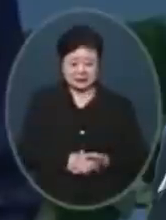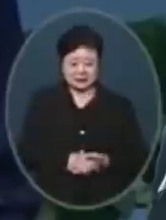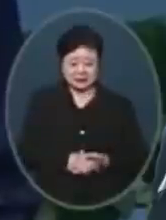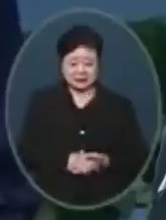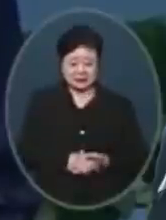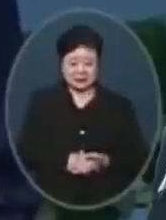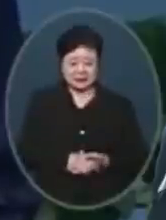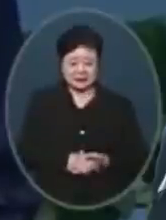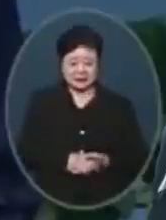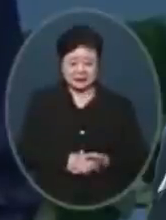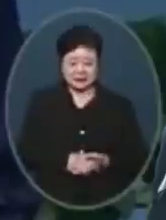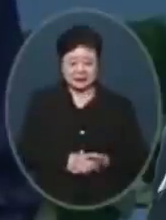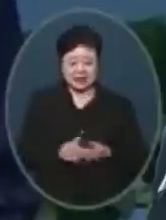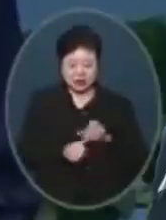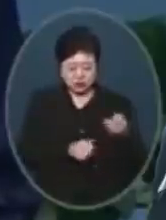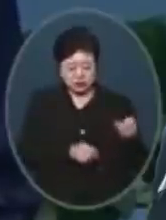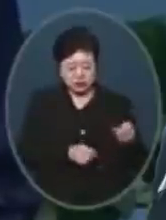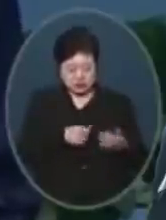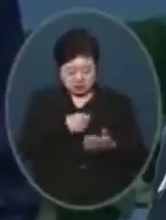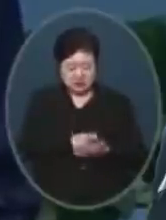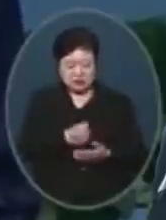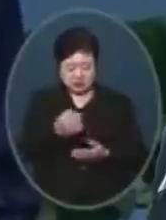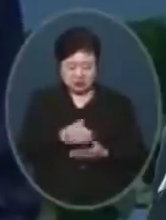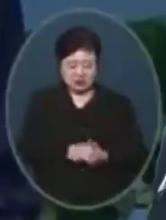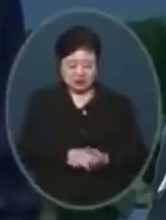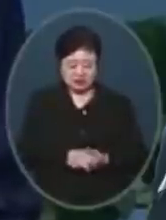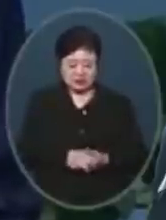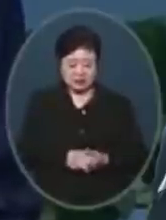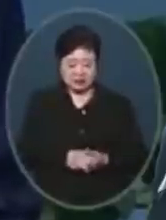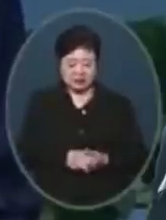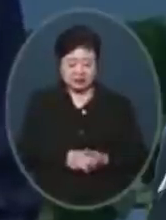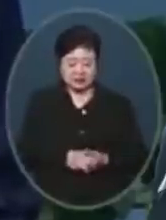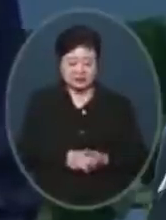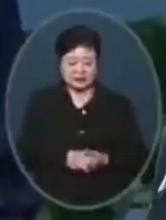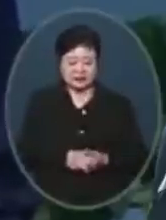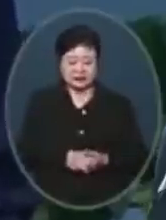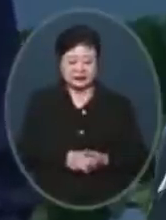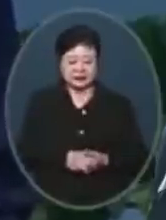직결로 내 아내로 삼겠다. 그래서